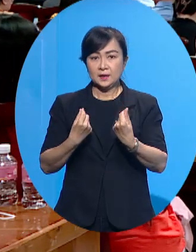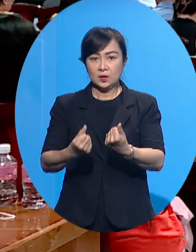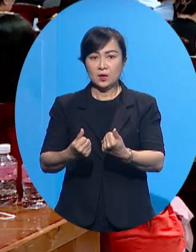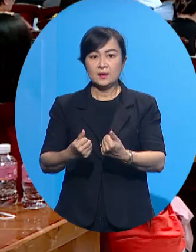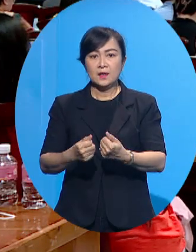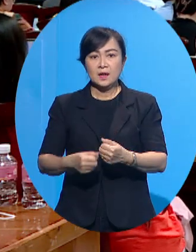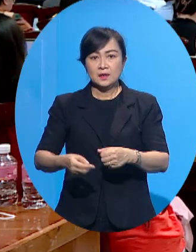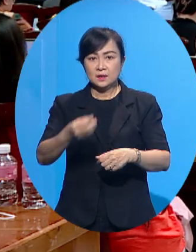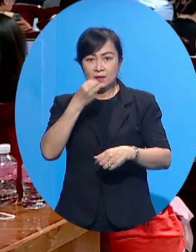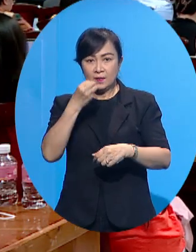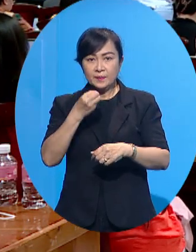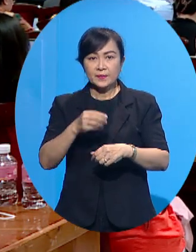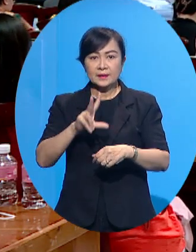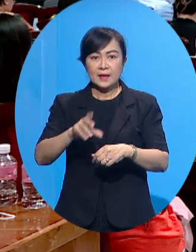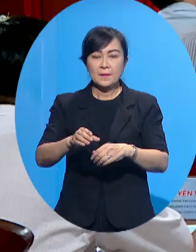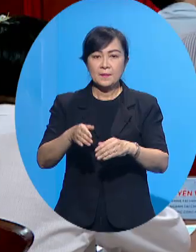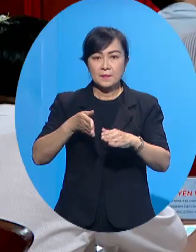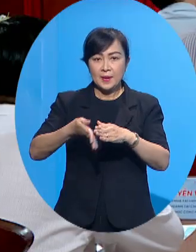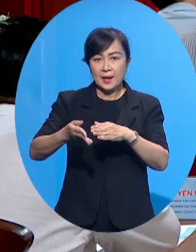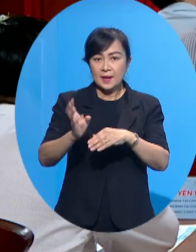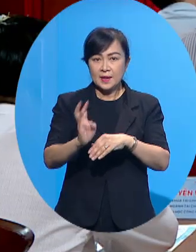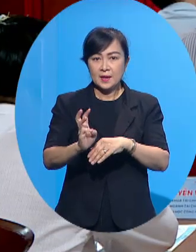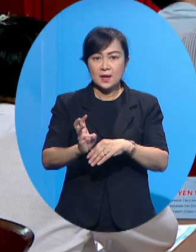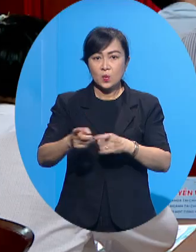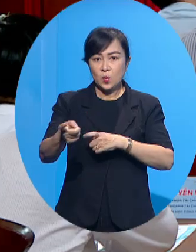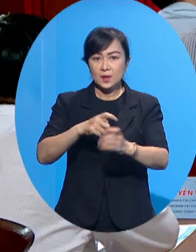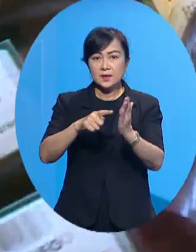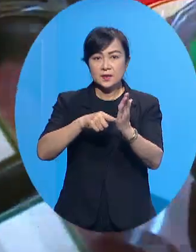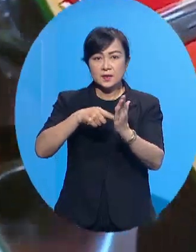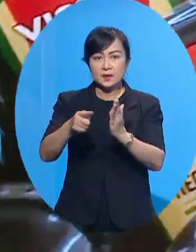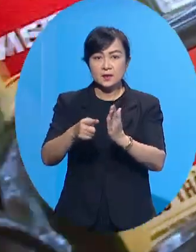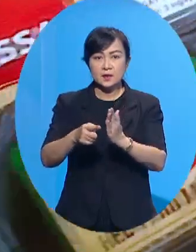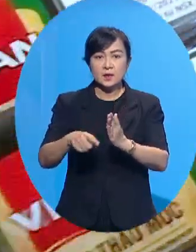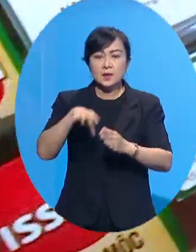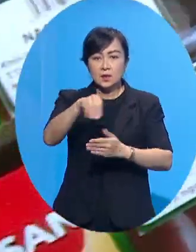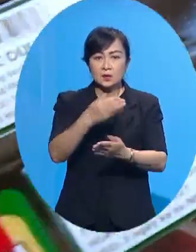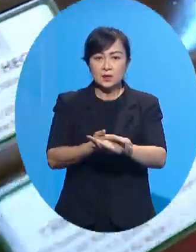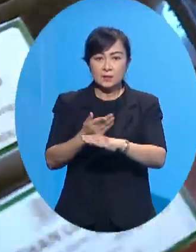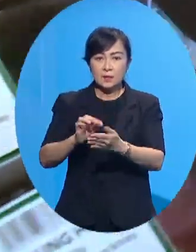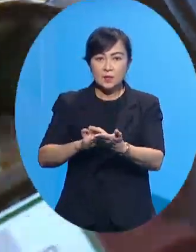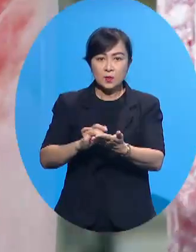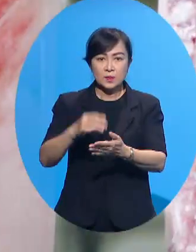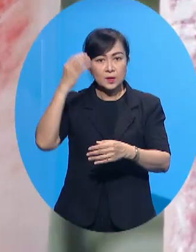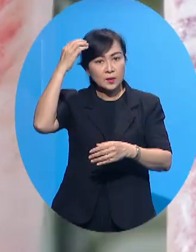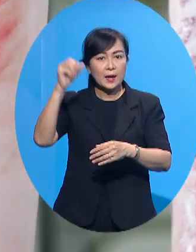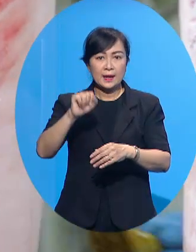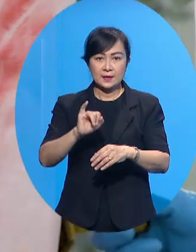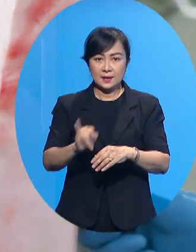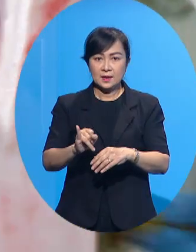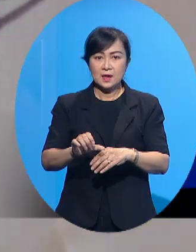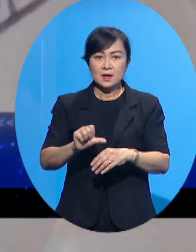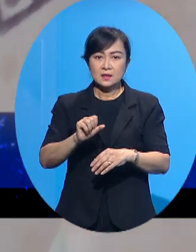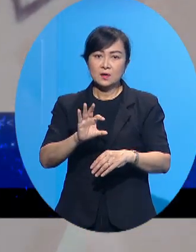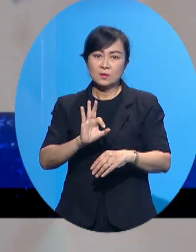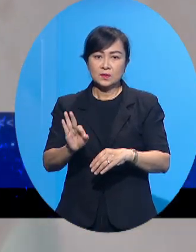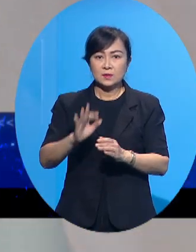phẩm và truy xuất nguồn gốc của 8 chuỗi bán lẻ và hệ thống quản lý chất lượng và thu hồi sản phẩm ứng dụng công nghệ trí tuệ nhân tạo AI do